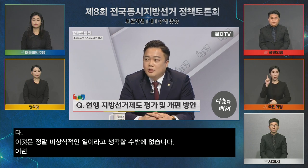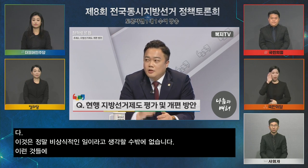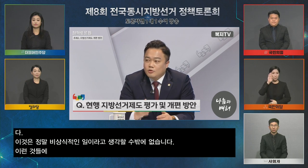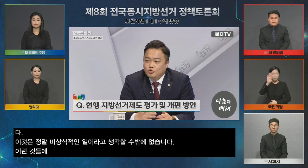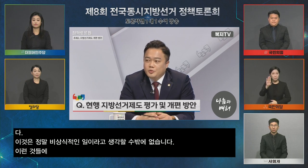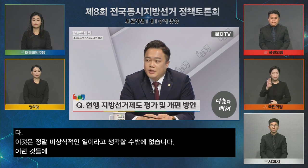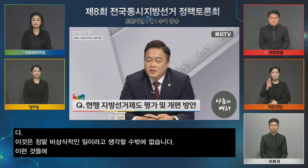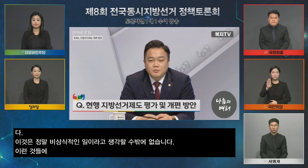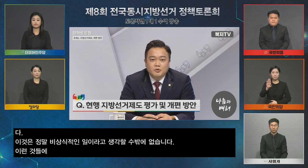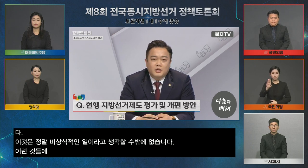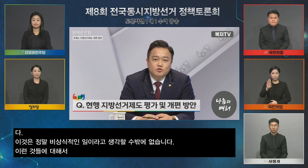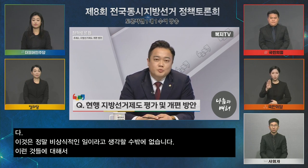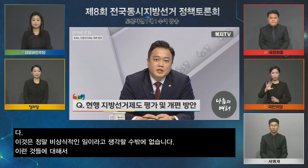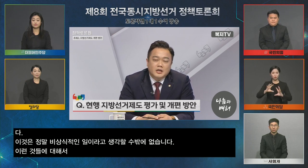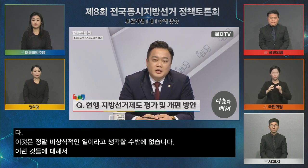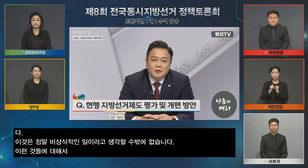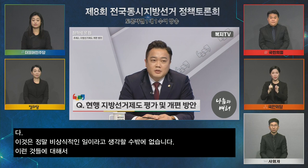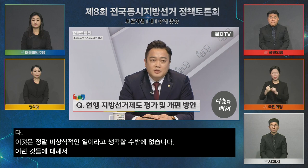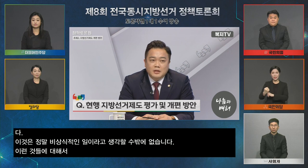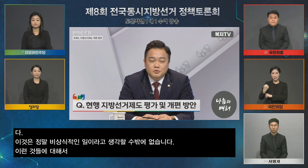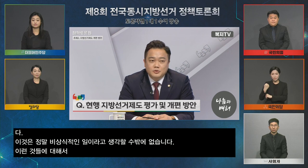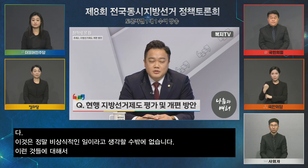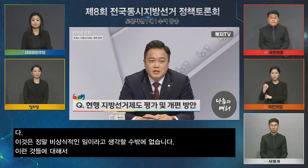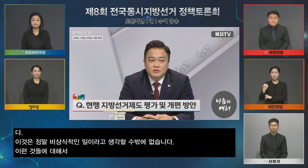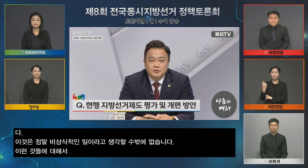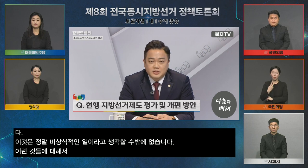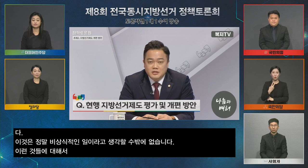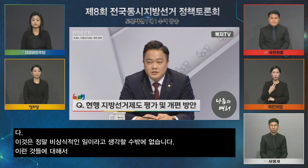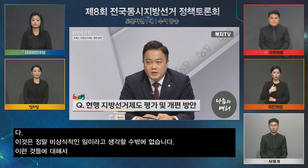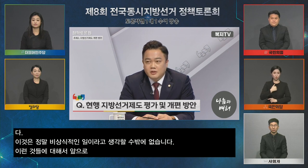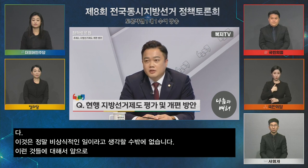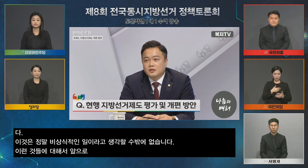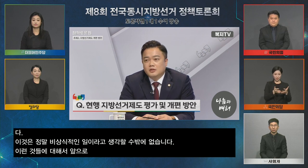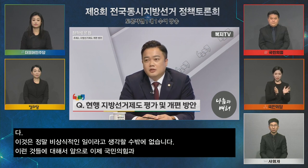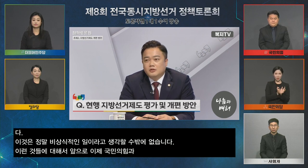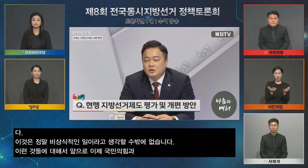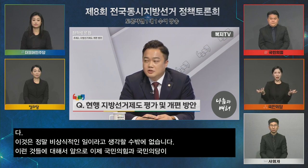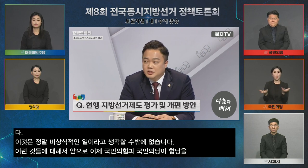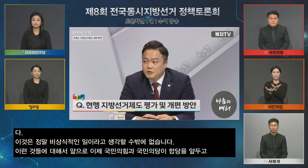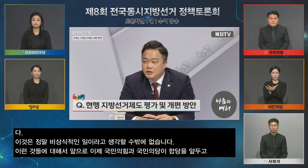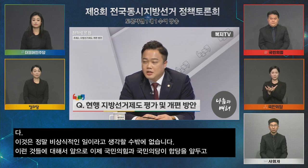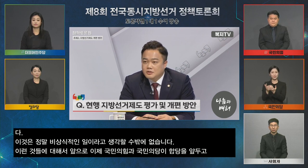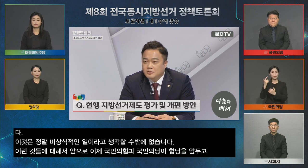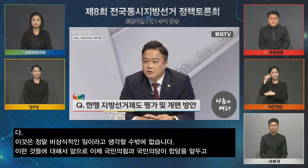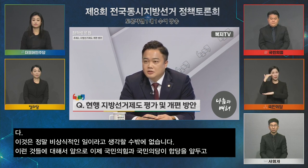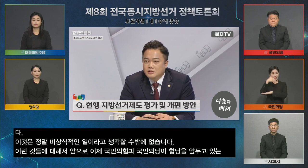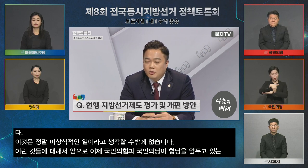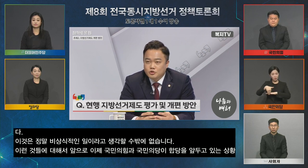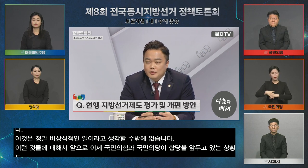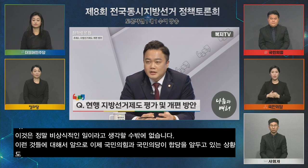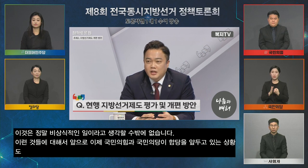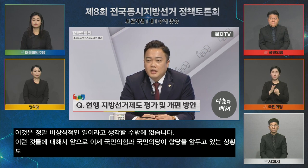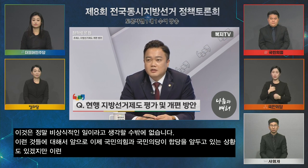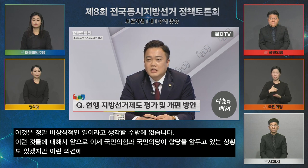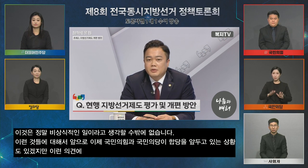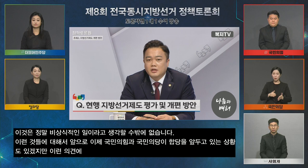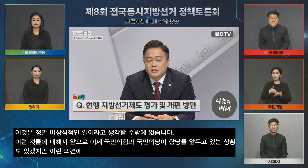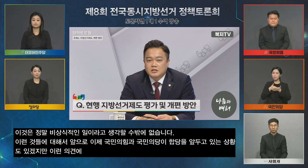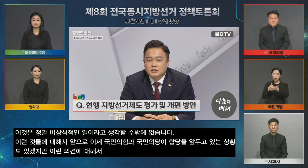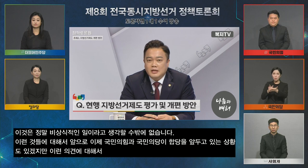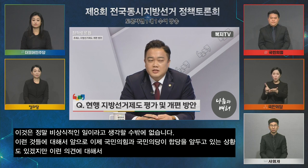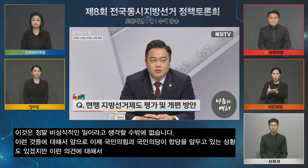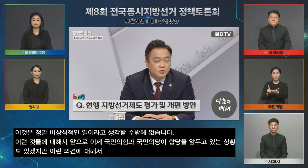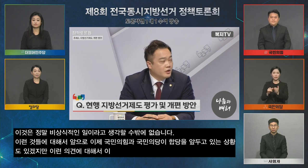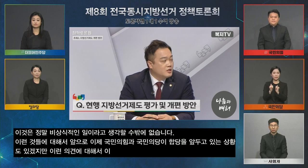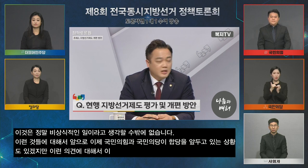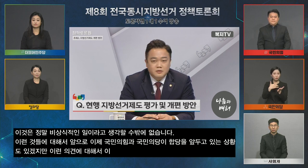국민의힘과 국민의당이 합당을 앞두고 있는 상황도 있겠지만 이런 의견에 대해서 이 정수 확대, 그 다음에